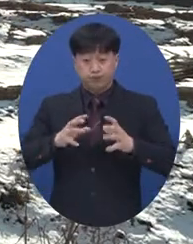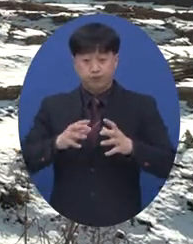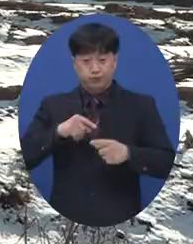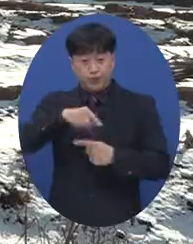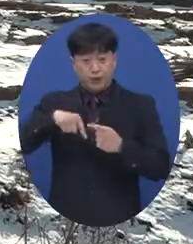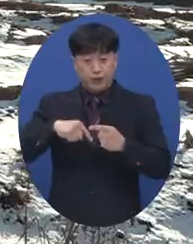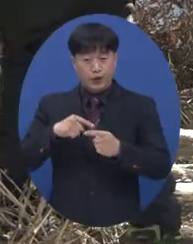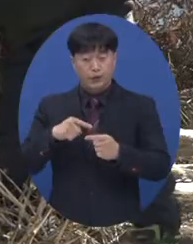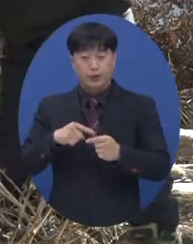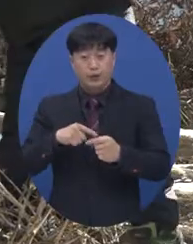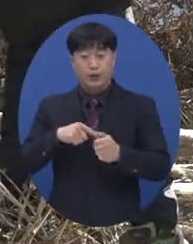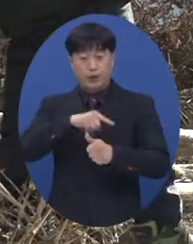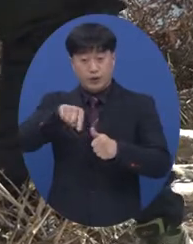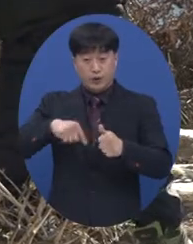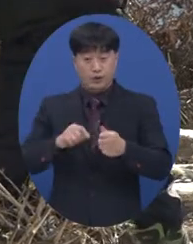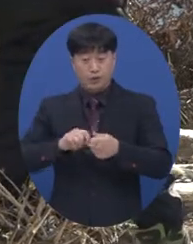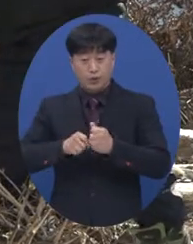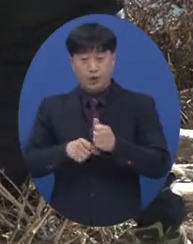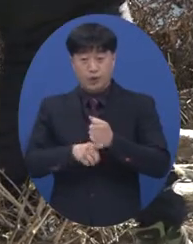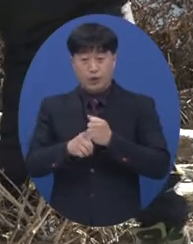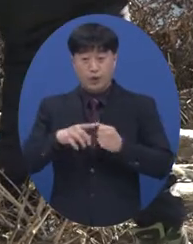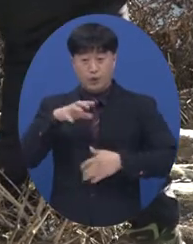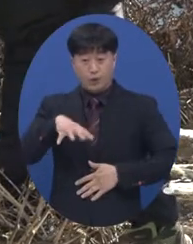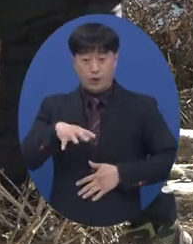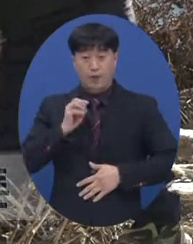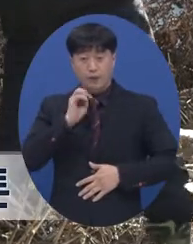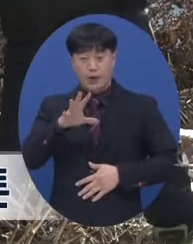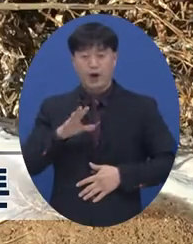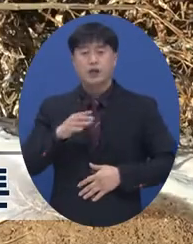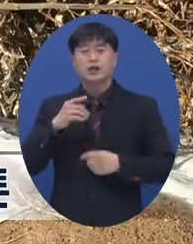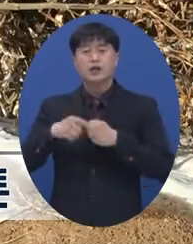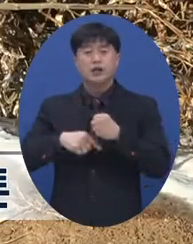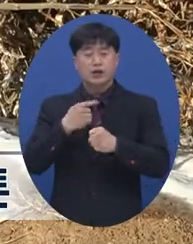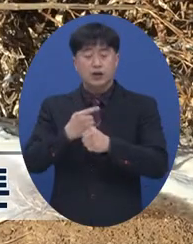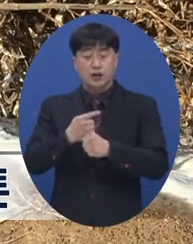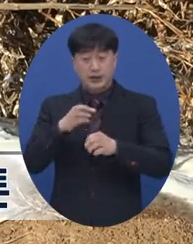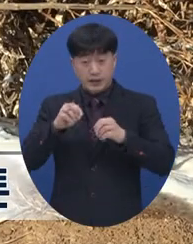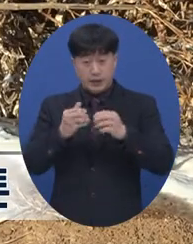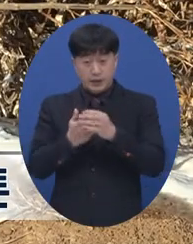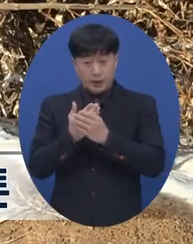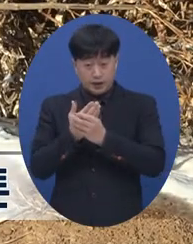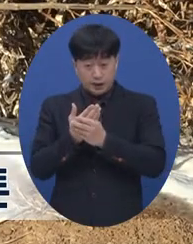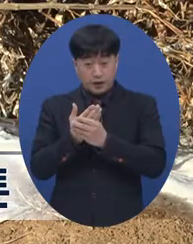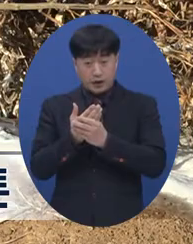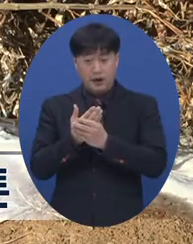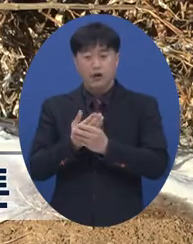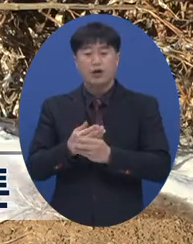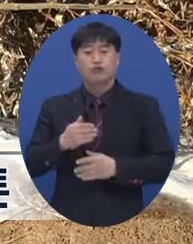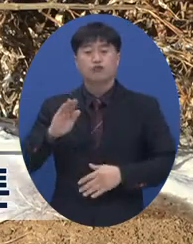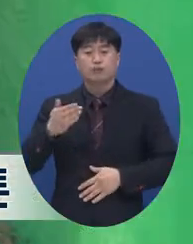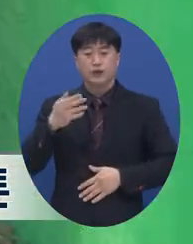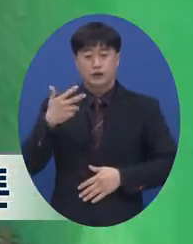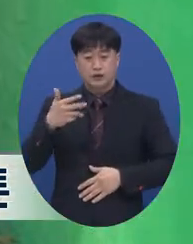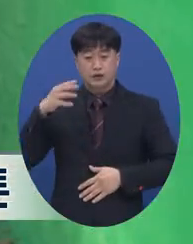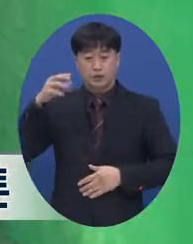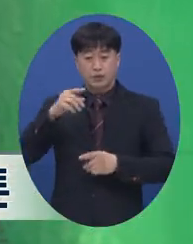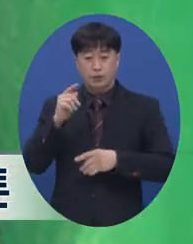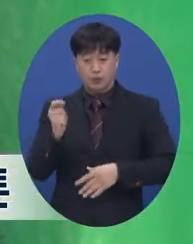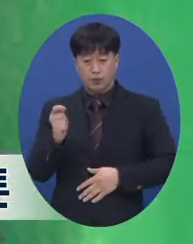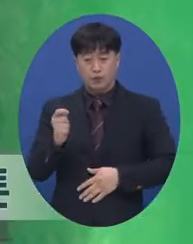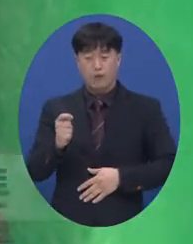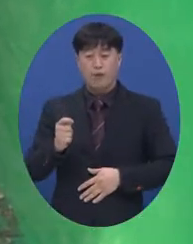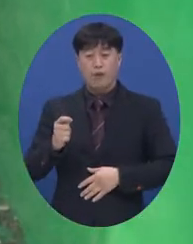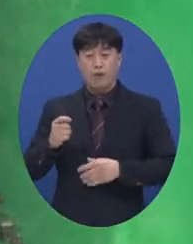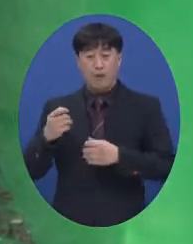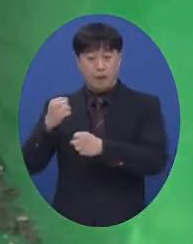이렇게 경기도에서 농업 쩐 잼을 소가 그로 인해 발생하는 연간 초미세먼지 량은 약 910 톤으로 제조업 분야의